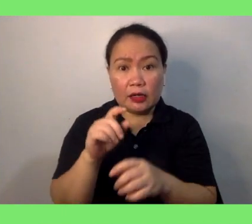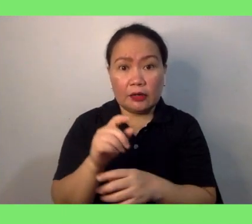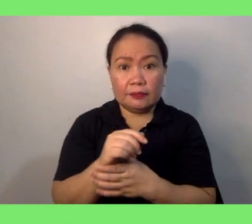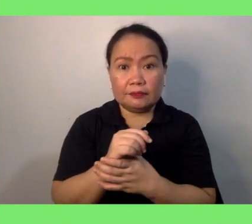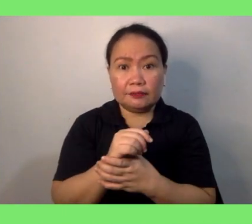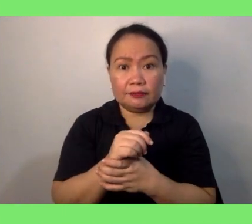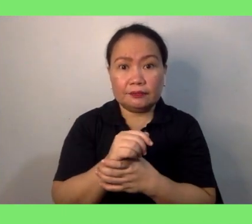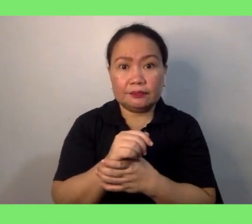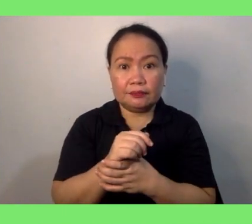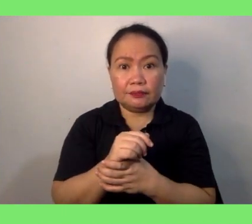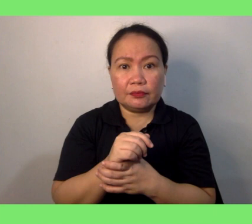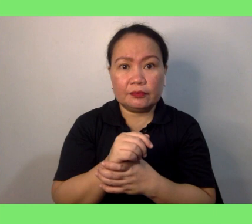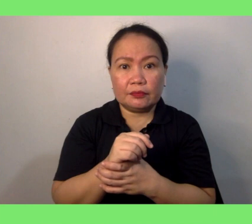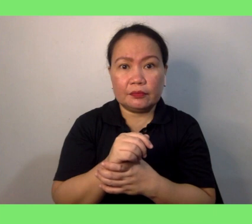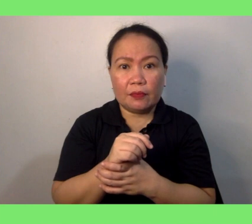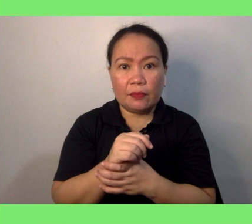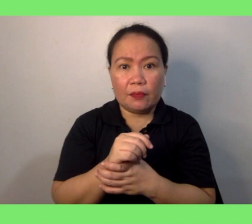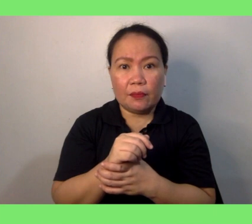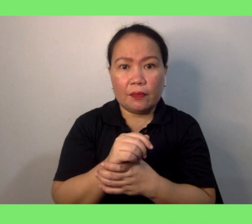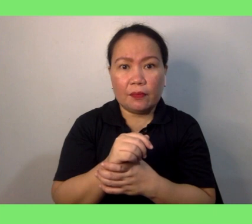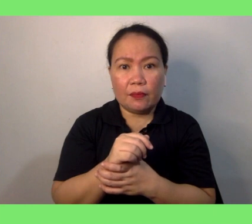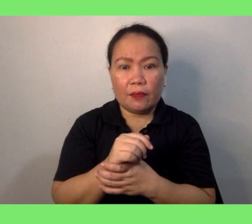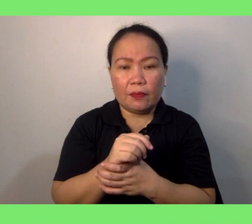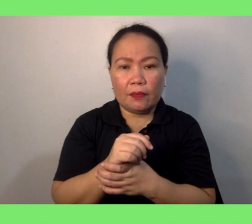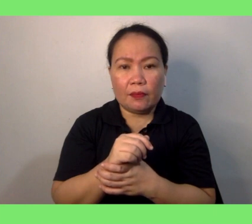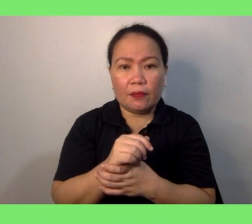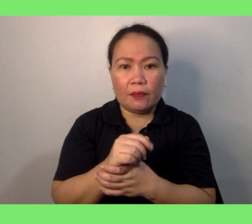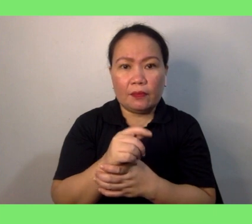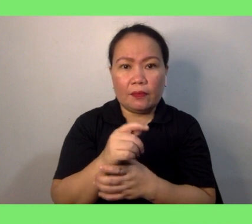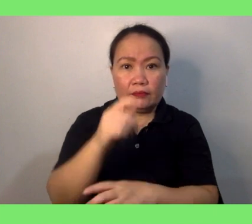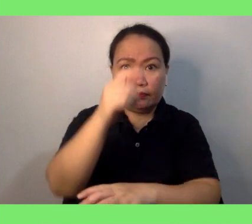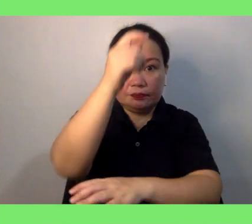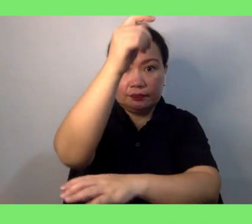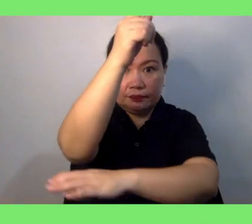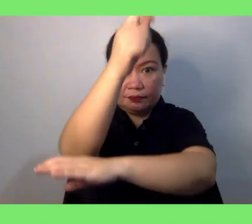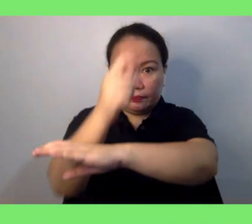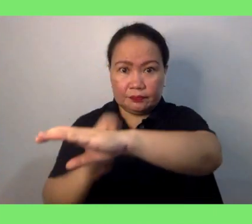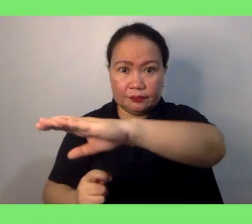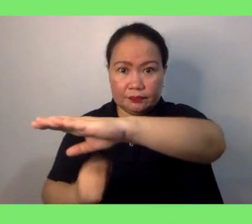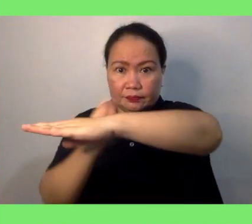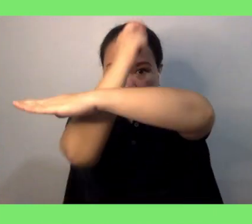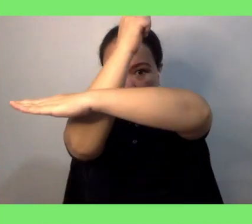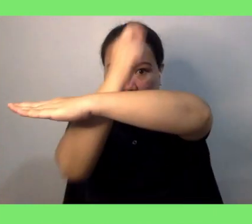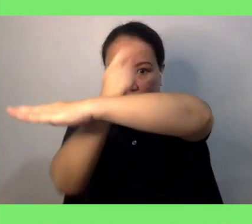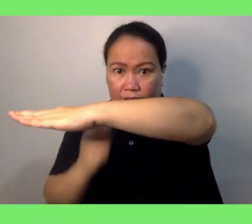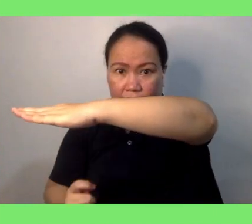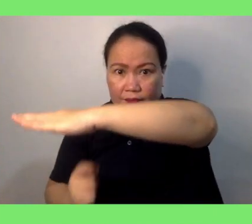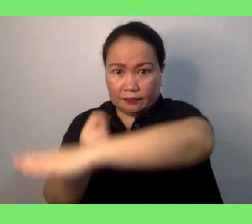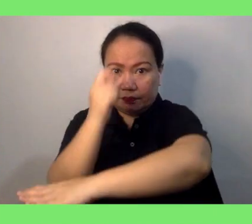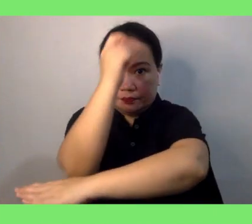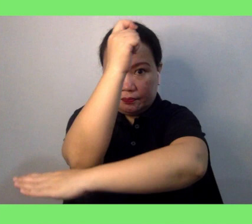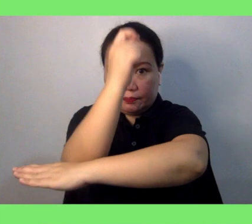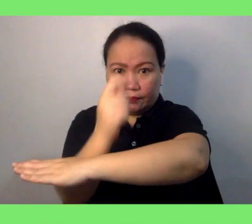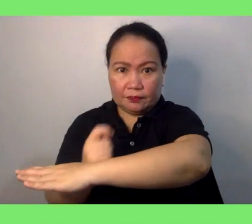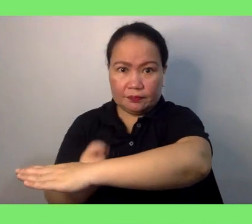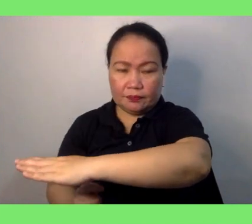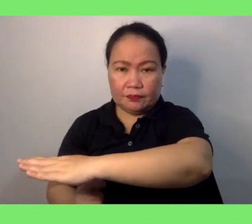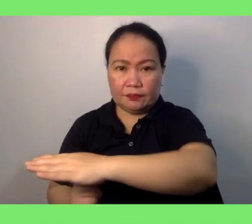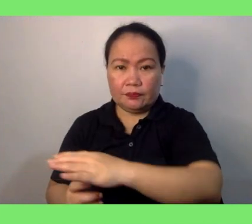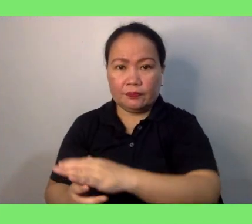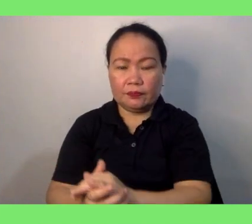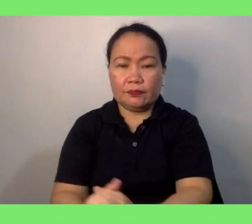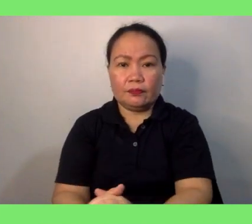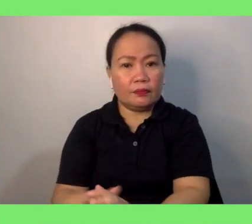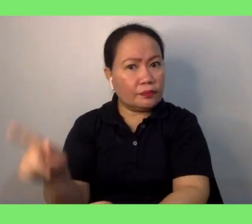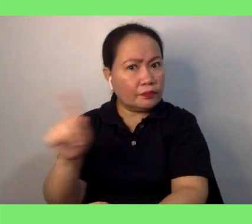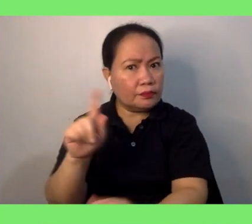mo i-apply. So, ito ang magiging transversal mo dyan. Okay? So, paisa-isa lang muna tayo. Ito ang transversal mo dyan. So,